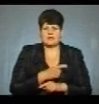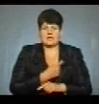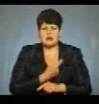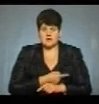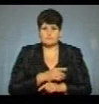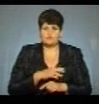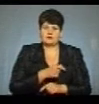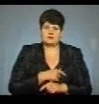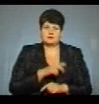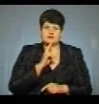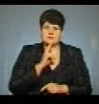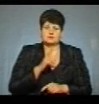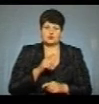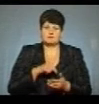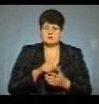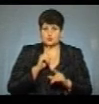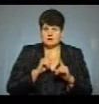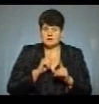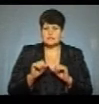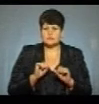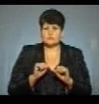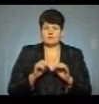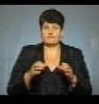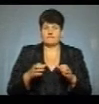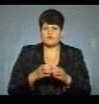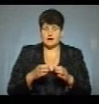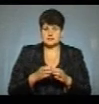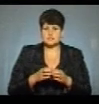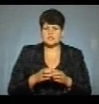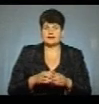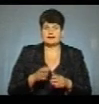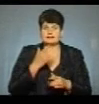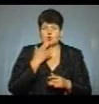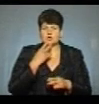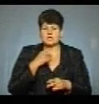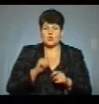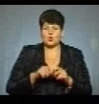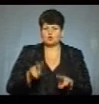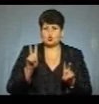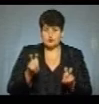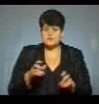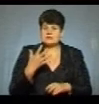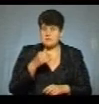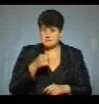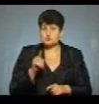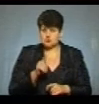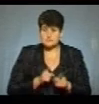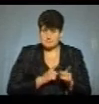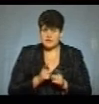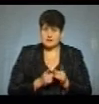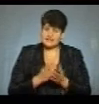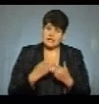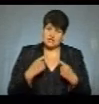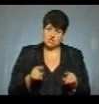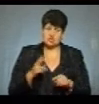був депутатом Кременецької міської ради, керівником фракції громадського руху «Народний контроль». Власне, чи є щось за 5 місяців змінилося, чи є зараз якісь